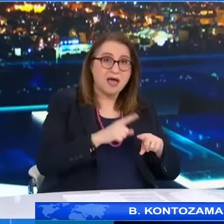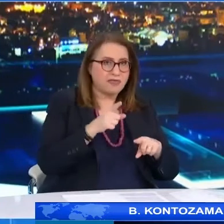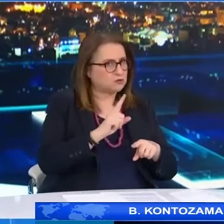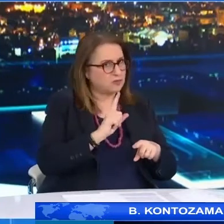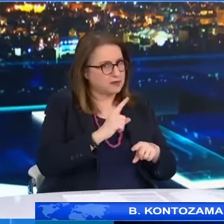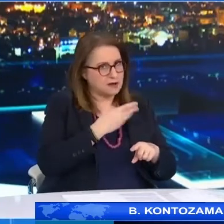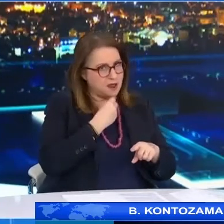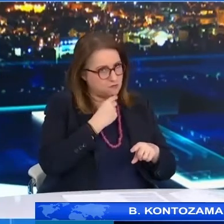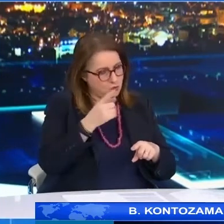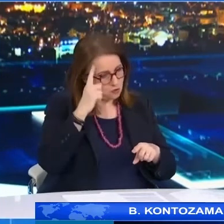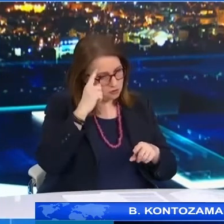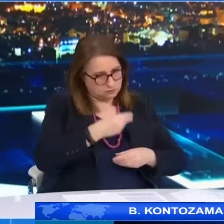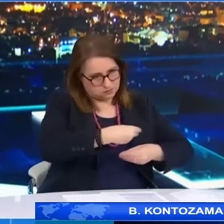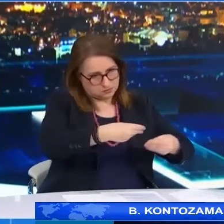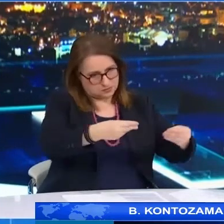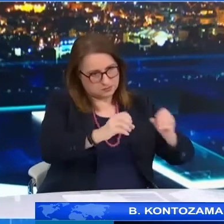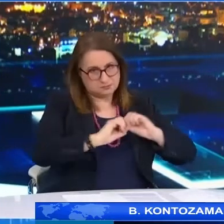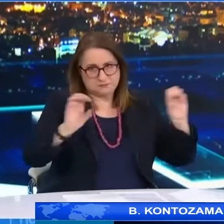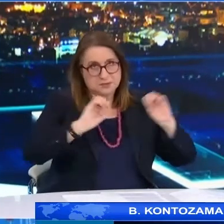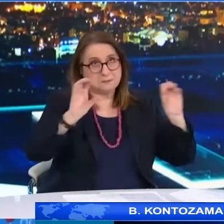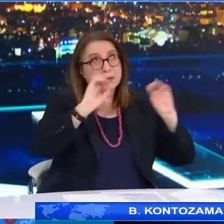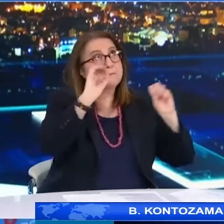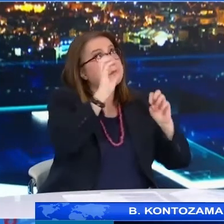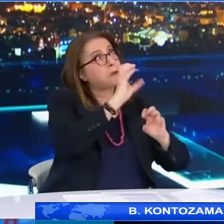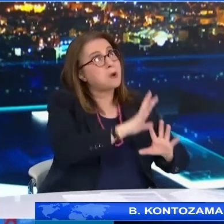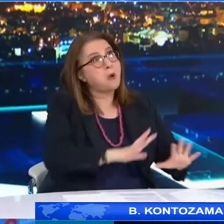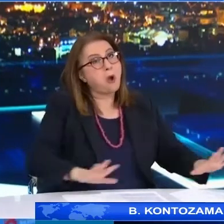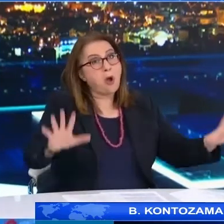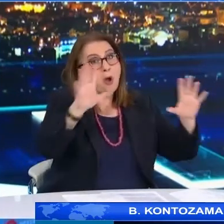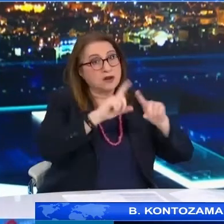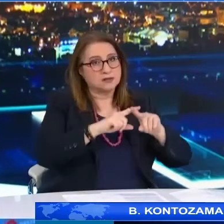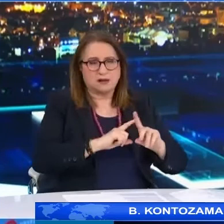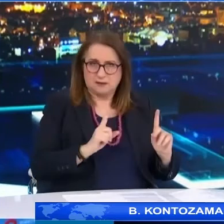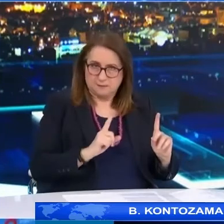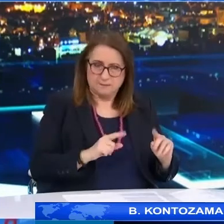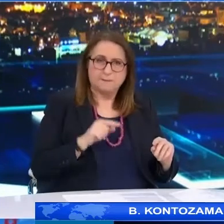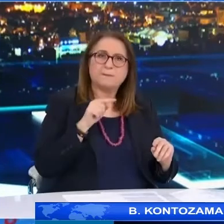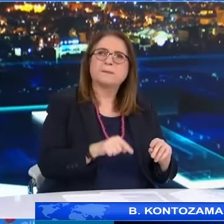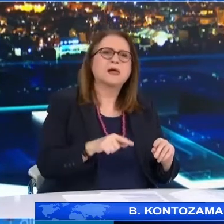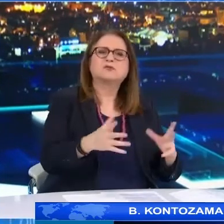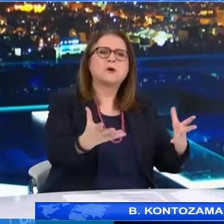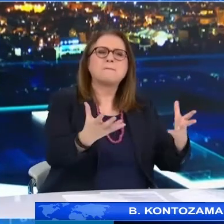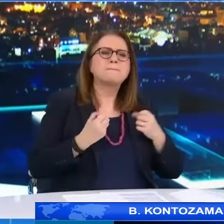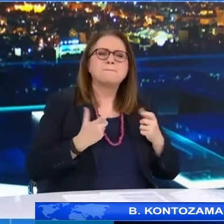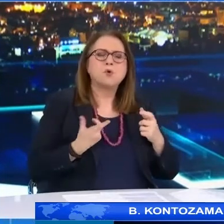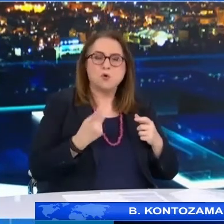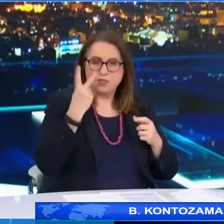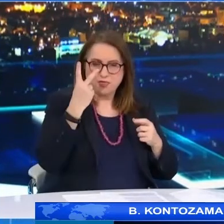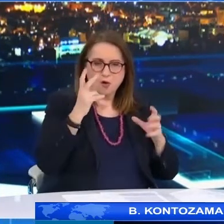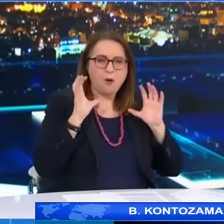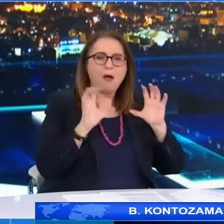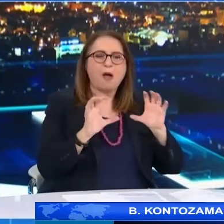Σας ενημερώνουμε ότι η παραλαβή των τεστ γίνεται κεντρικά σε δύο αποθήκες, στην Αττική και στη